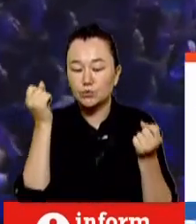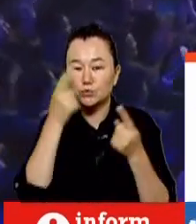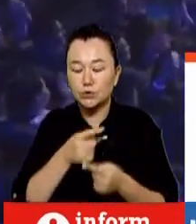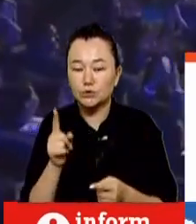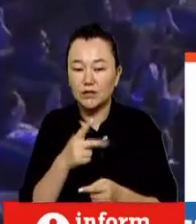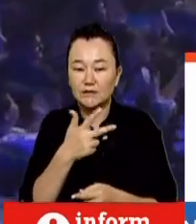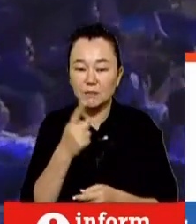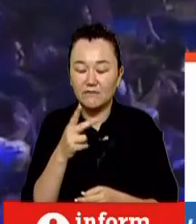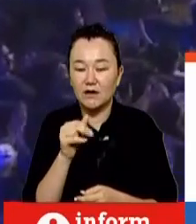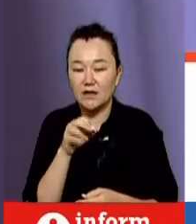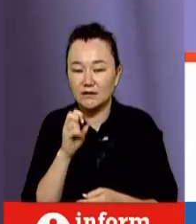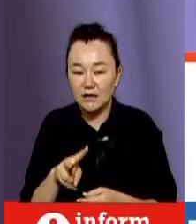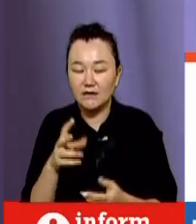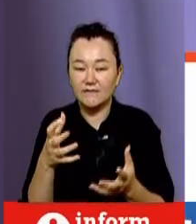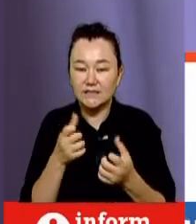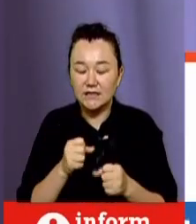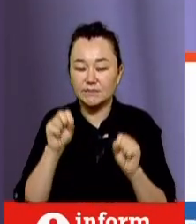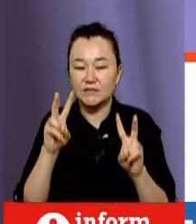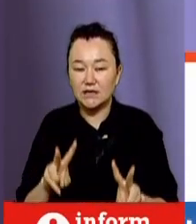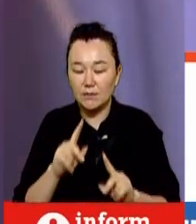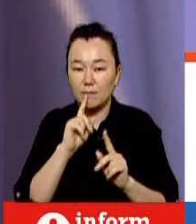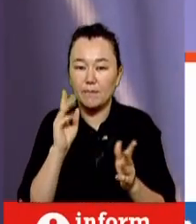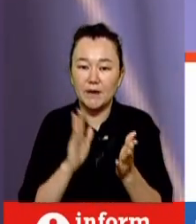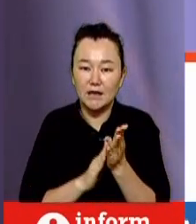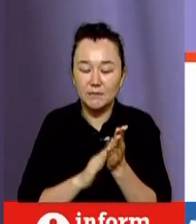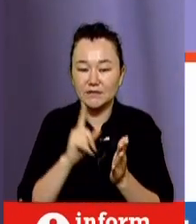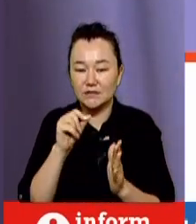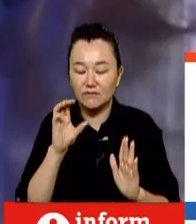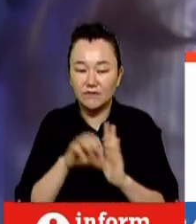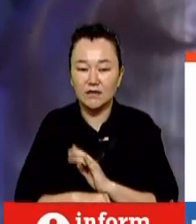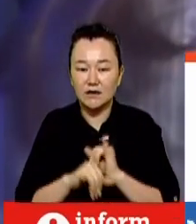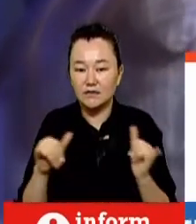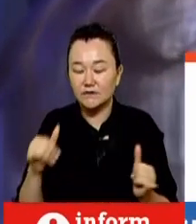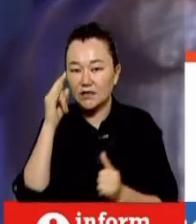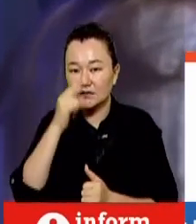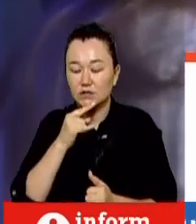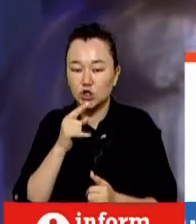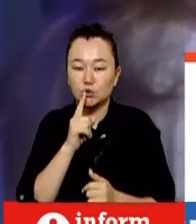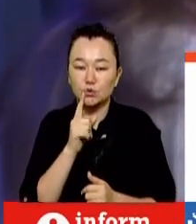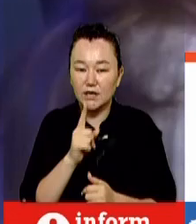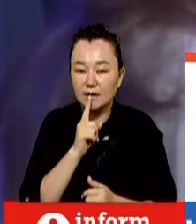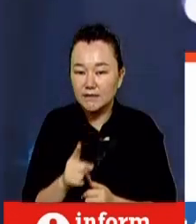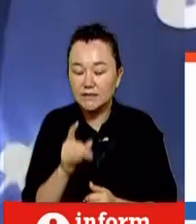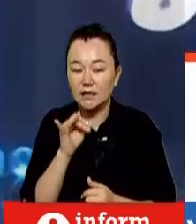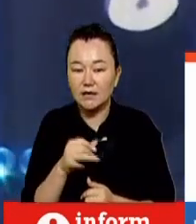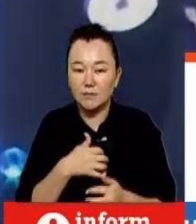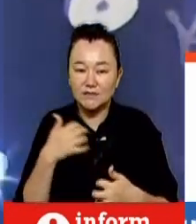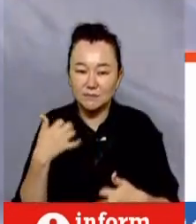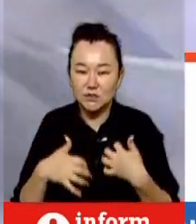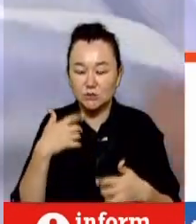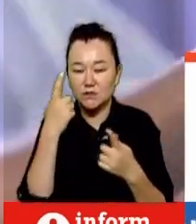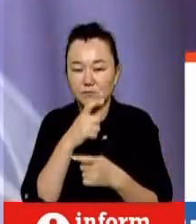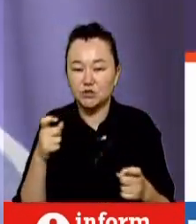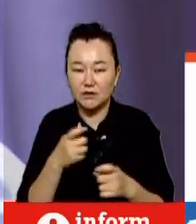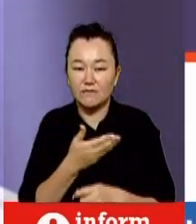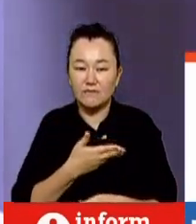что 31 канал взял специальную премию за вклад в развитие казахстанской журналистики и Мы спешим сообщить